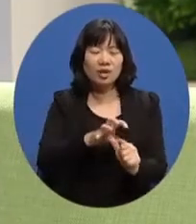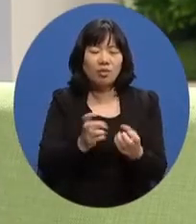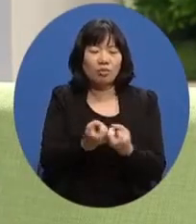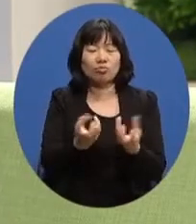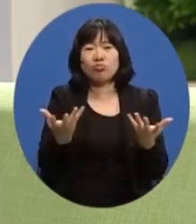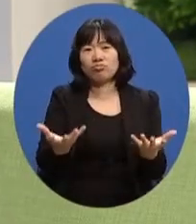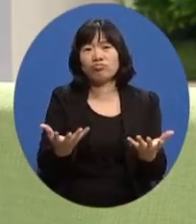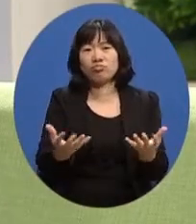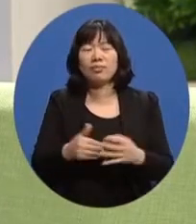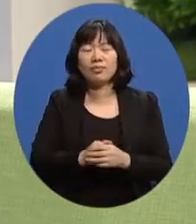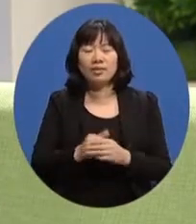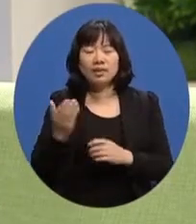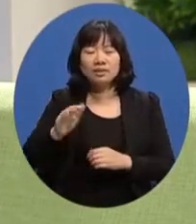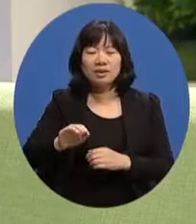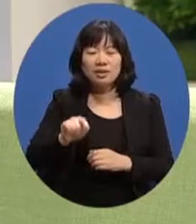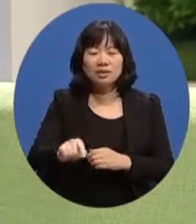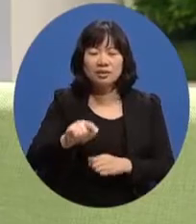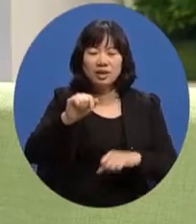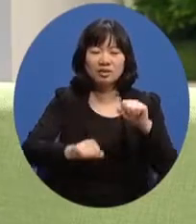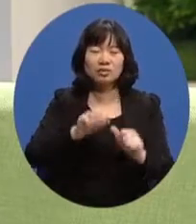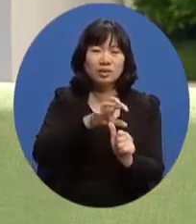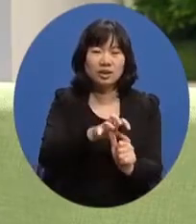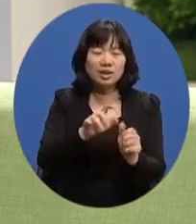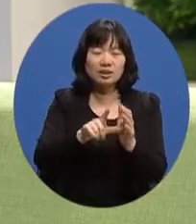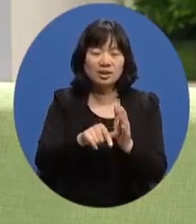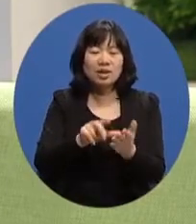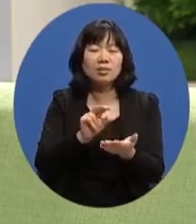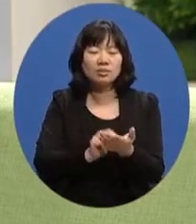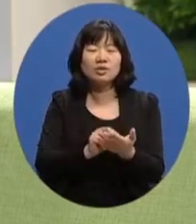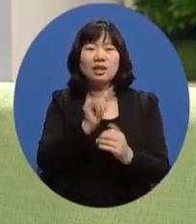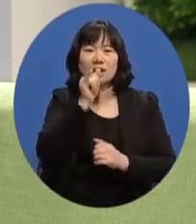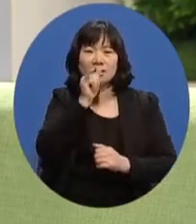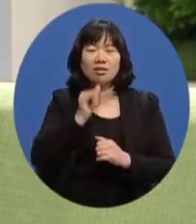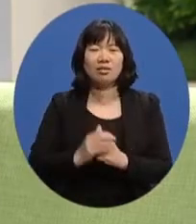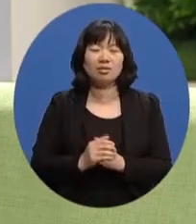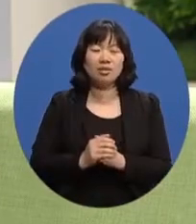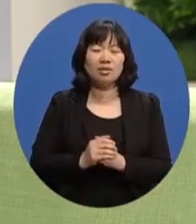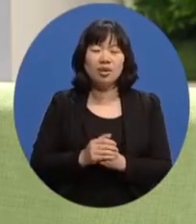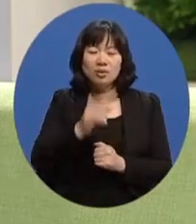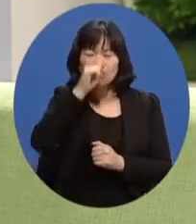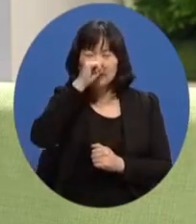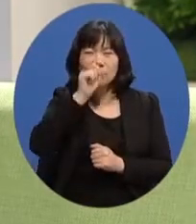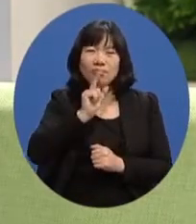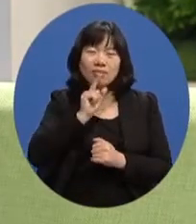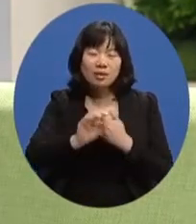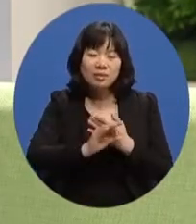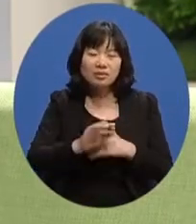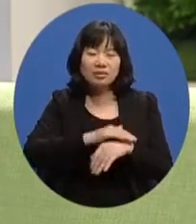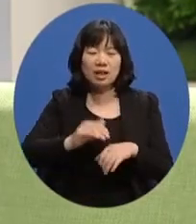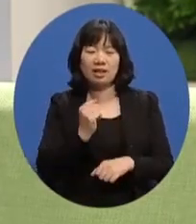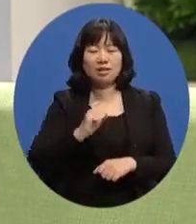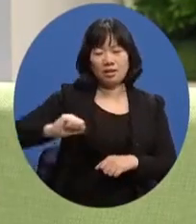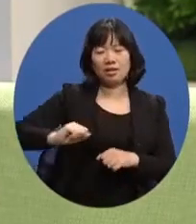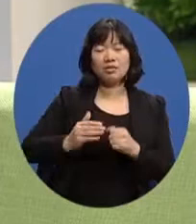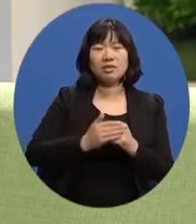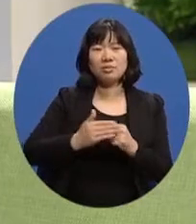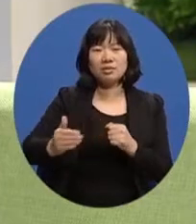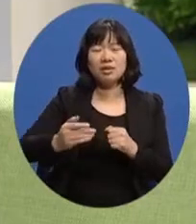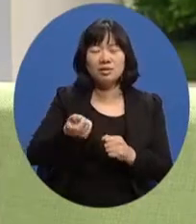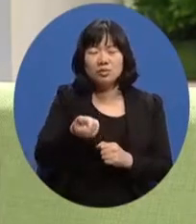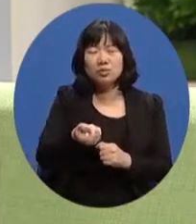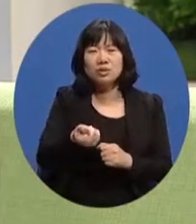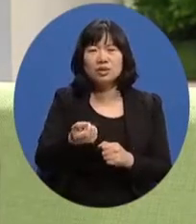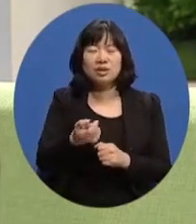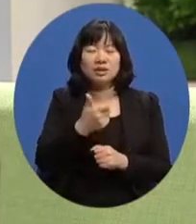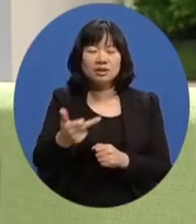수밖에는 없어요. 그런데 이거를 이제 행동 제재할 때 문제가 좀 있어요. 그러니까 좋게 말해서는 잘 안 들어요. 그렇기 때문에